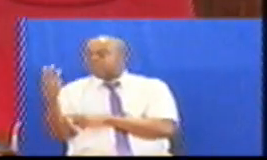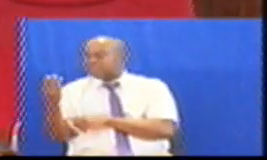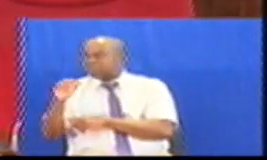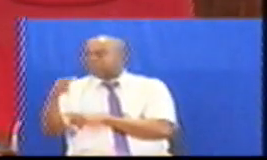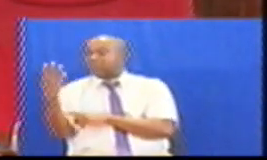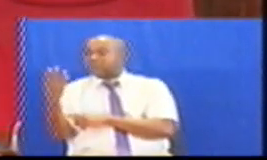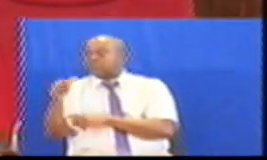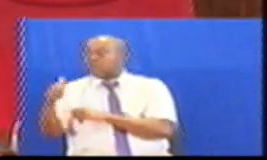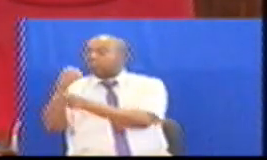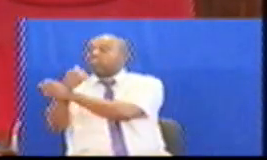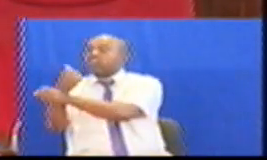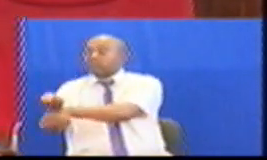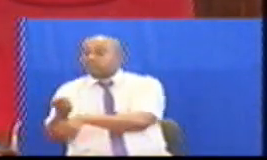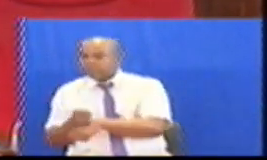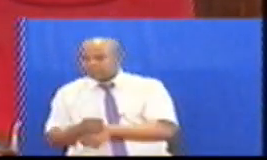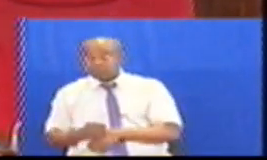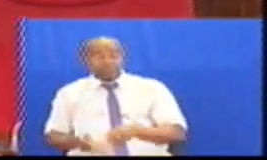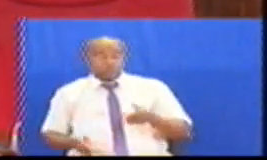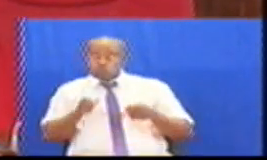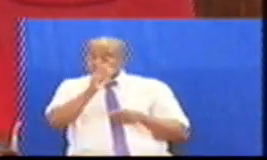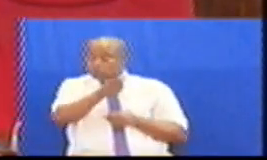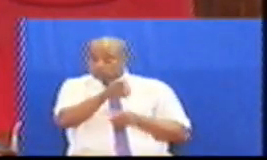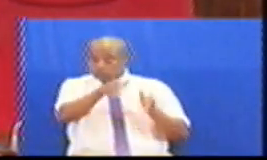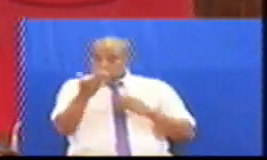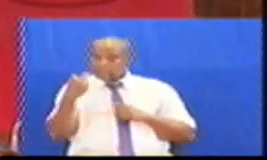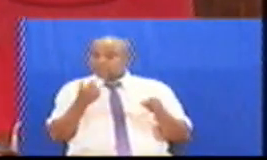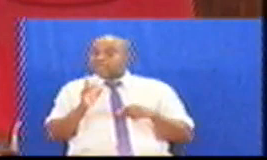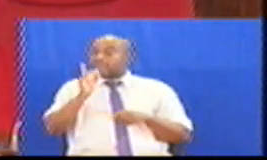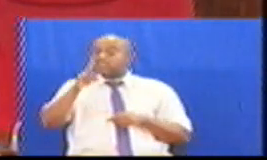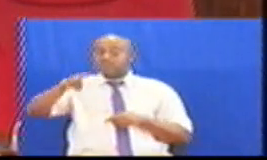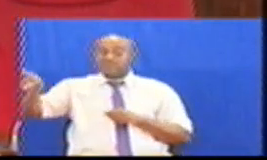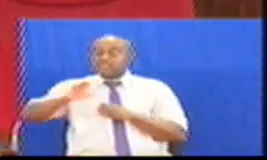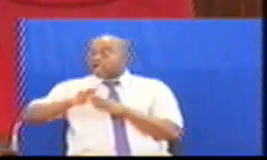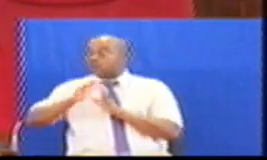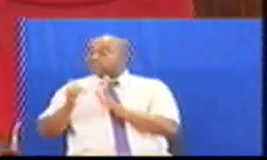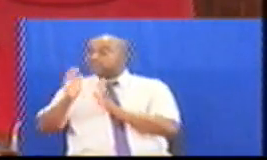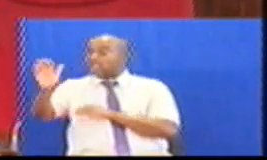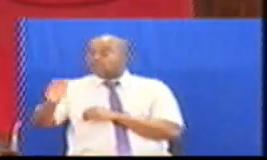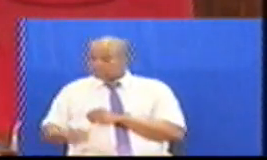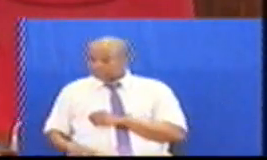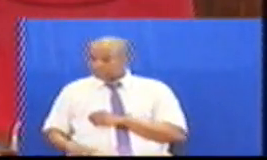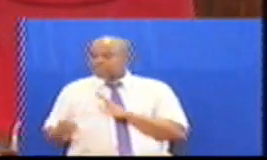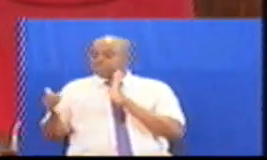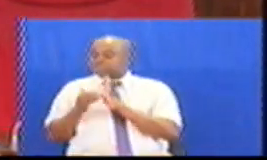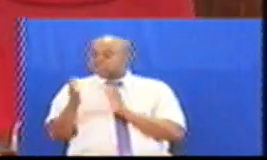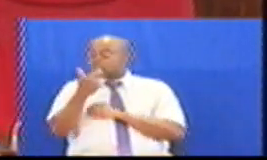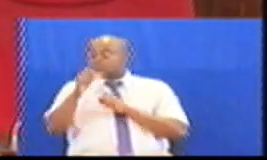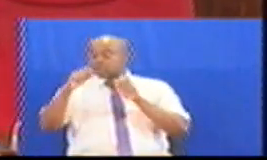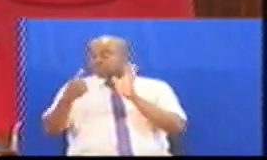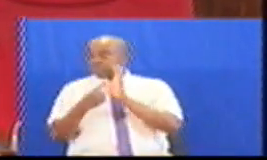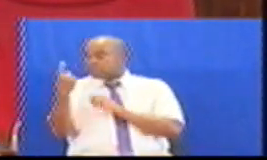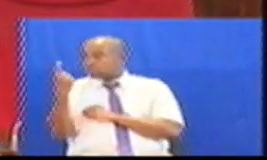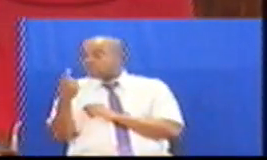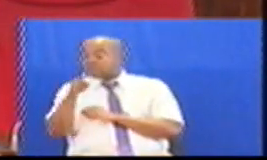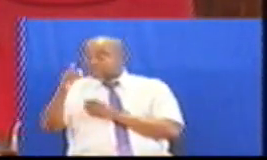minne. Wenzangu wamesema wale DPP atumie sheria yake namba 91 au afute